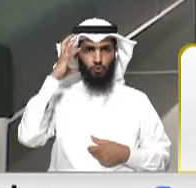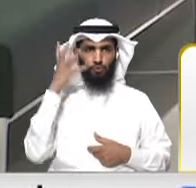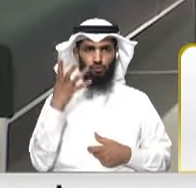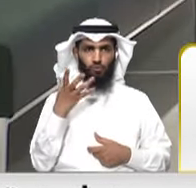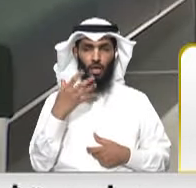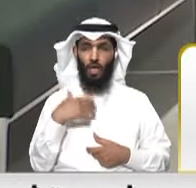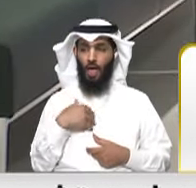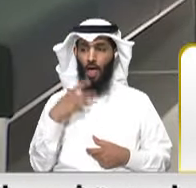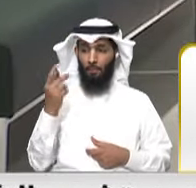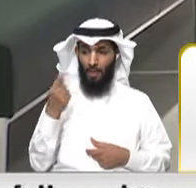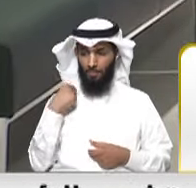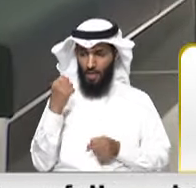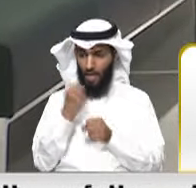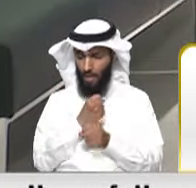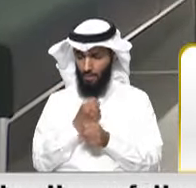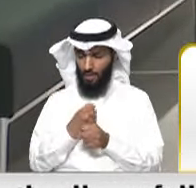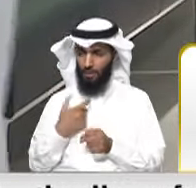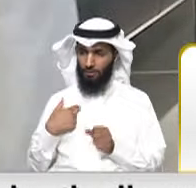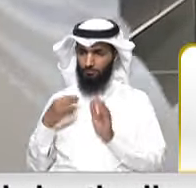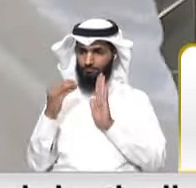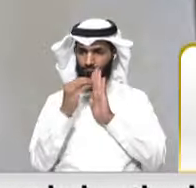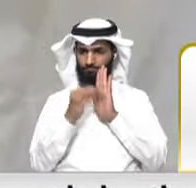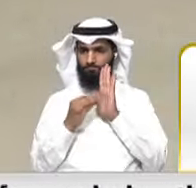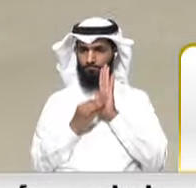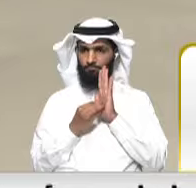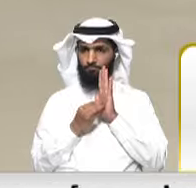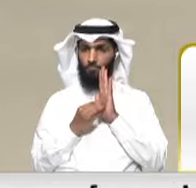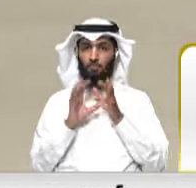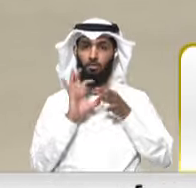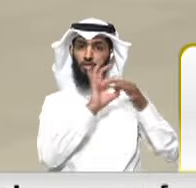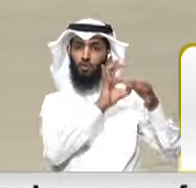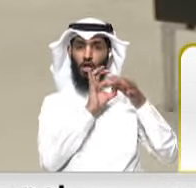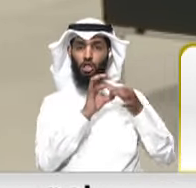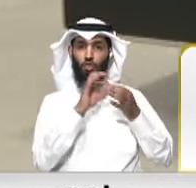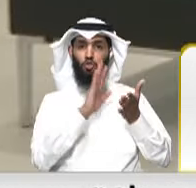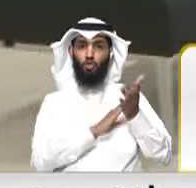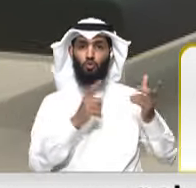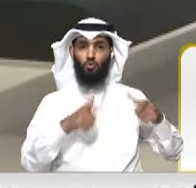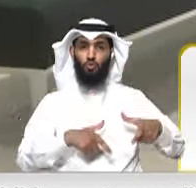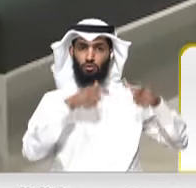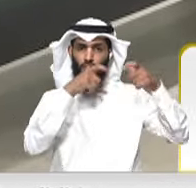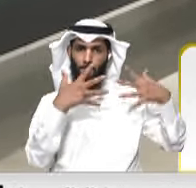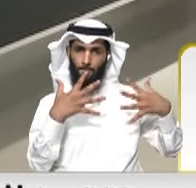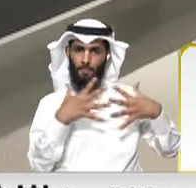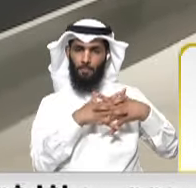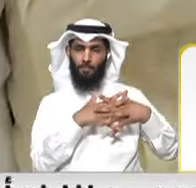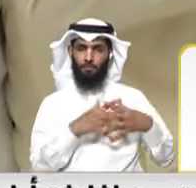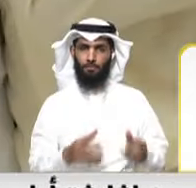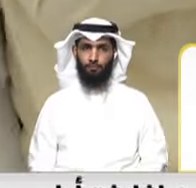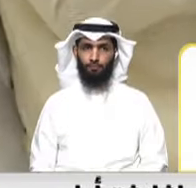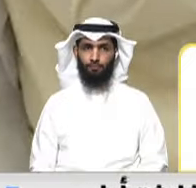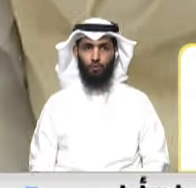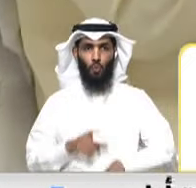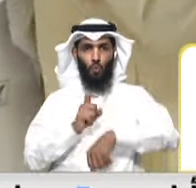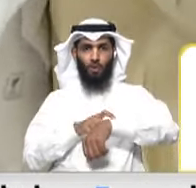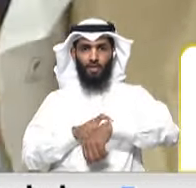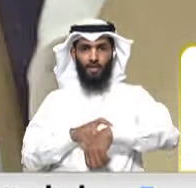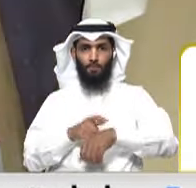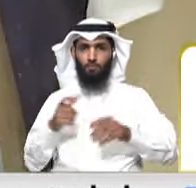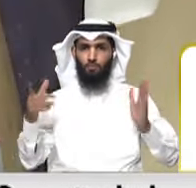التوظيف اللي هي راح تكون عن طريق ديوان الخدمة المدنية. البرنامج التدريبي الذي امتد إلى 9 أشهر